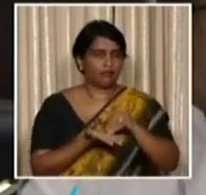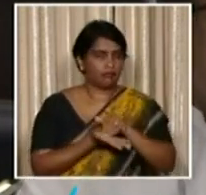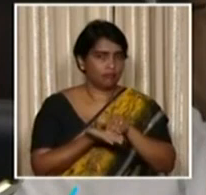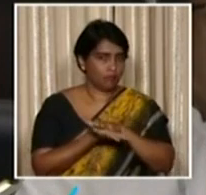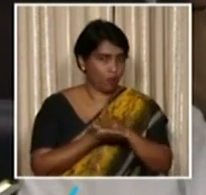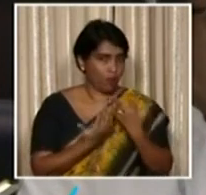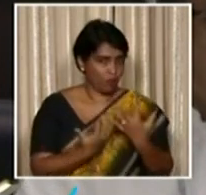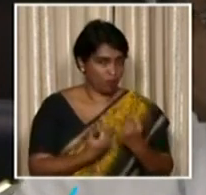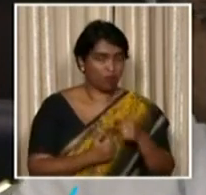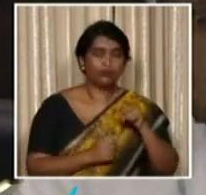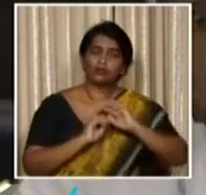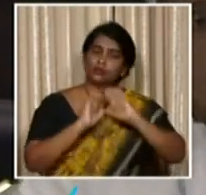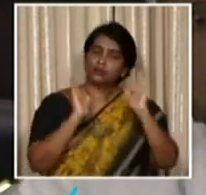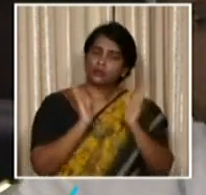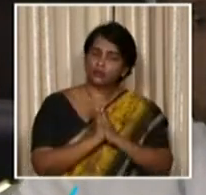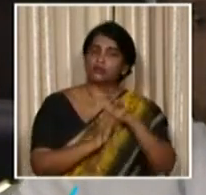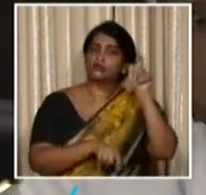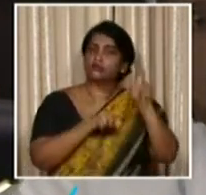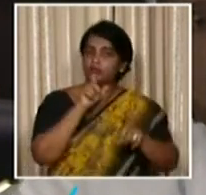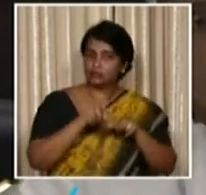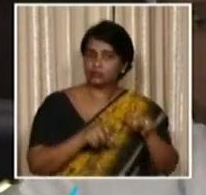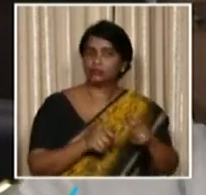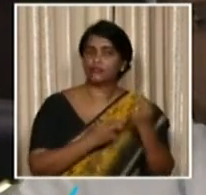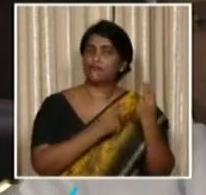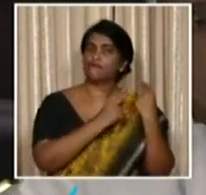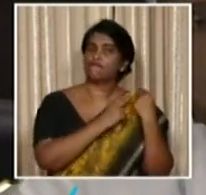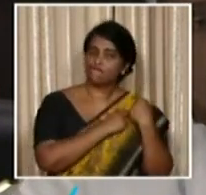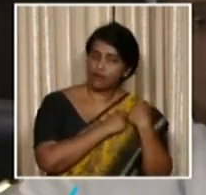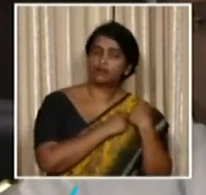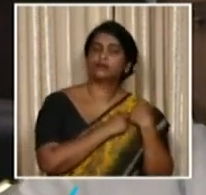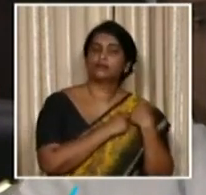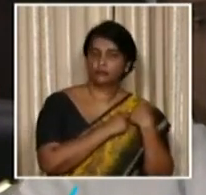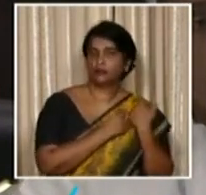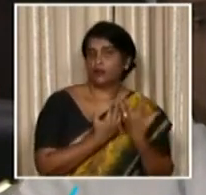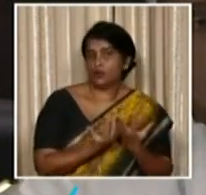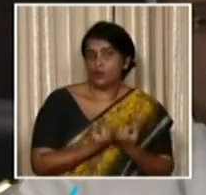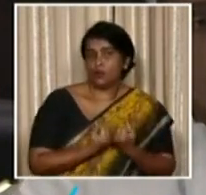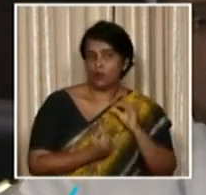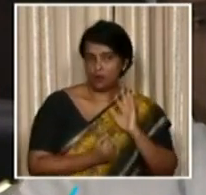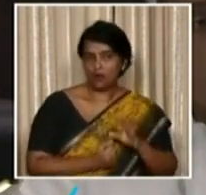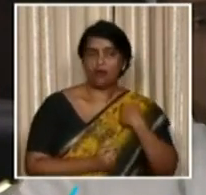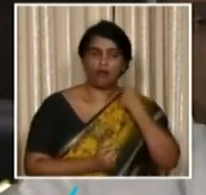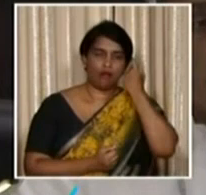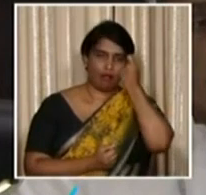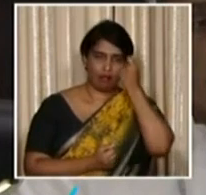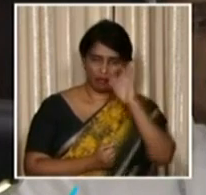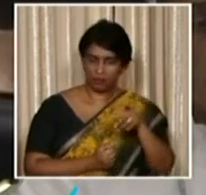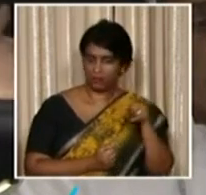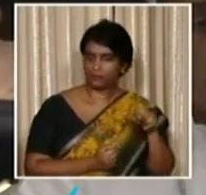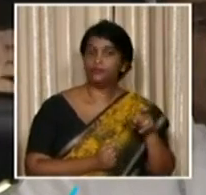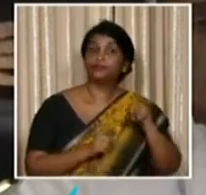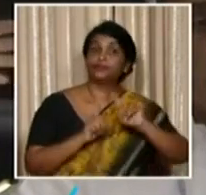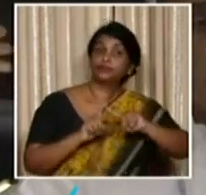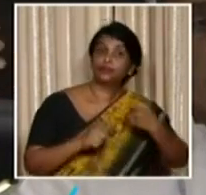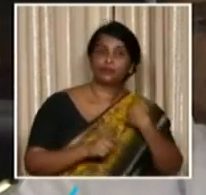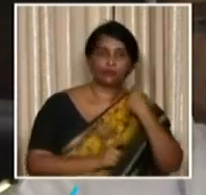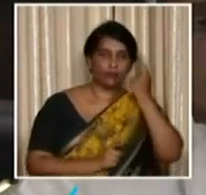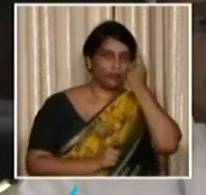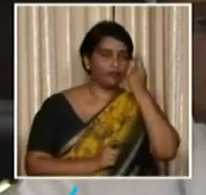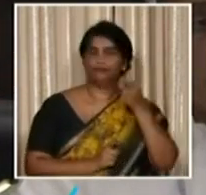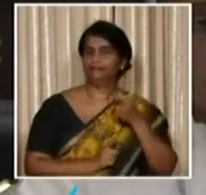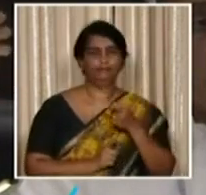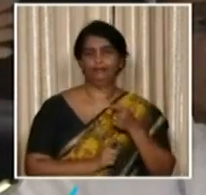නම් මේ සියලුම දෙනා මේ බර කරගත යුතුයි කියන මතයක් තිබුණා. අනිත් මතය වුණේ